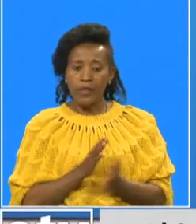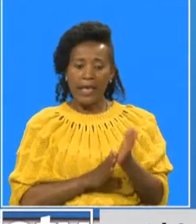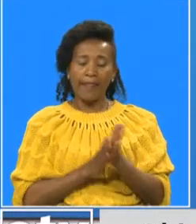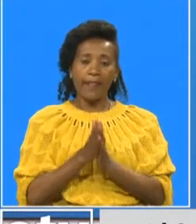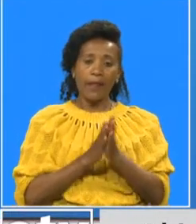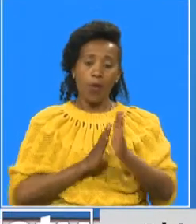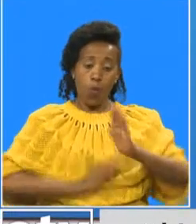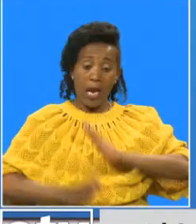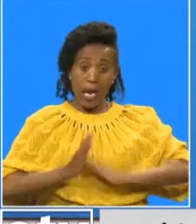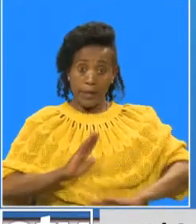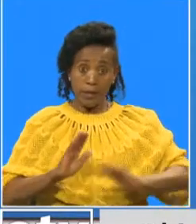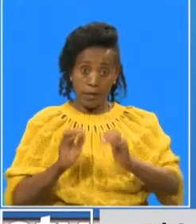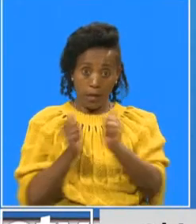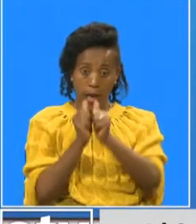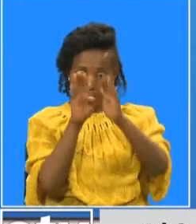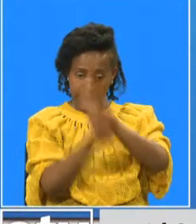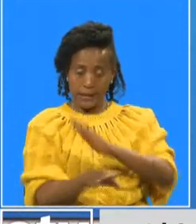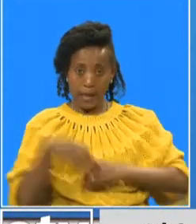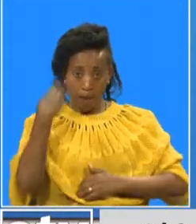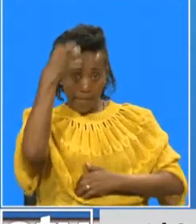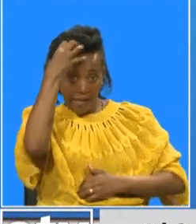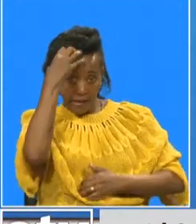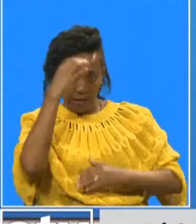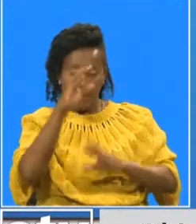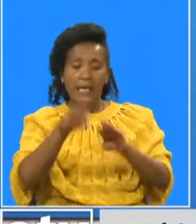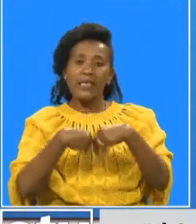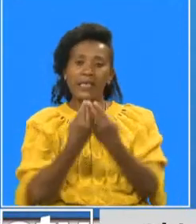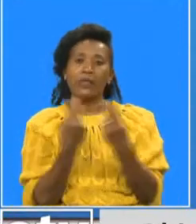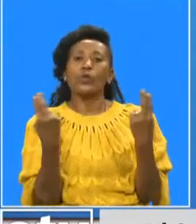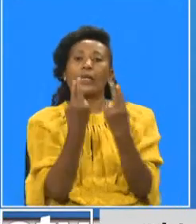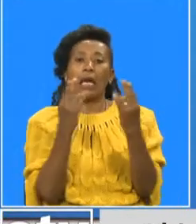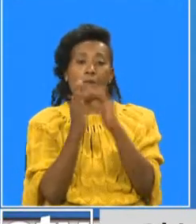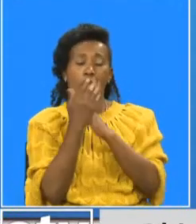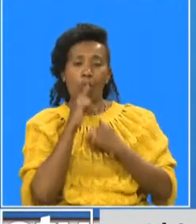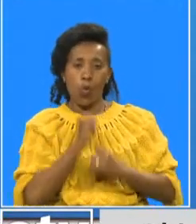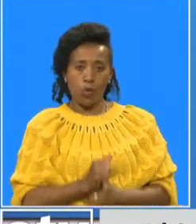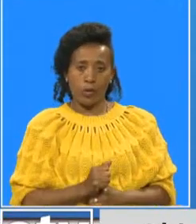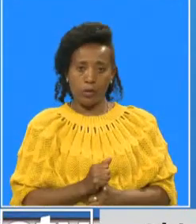ከኢንተረስት ቅነሳ ጋር ተያይዞ መንግስት የሰጠውን ቤኔፊት ተጠቃሚ ለመሆን